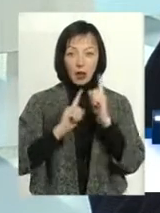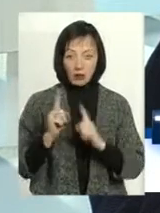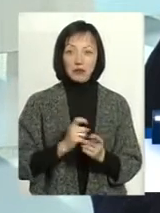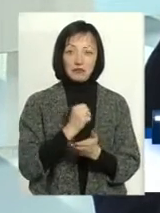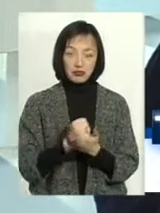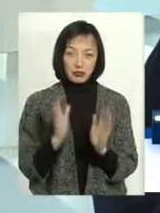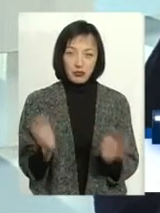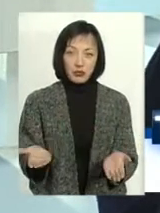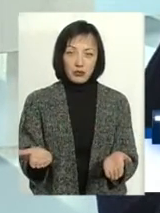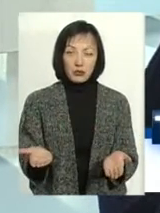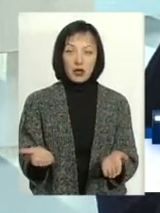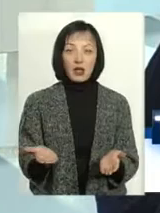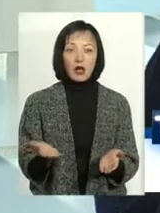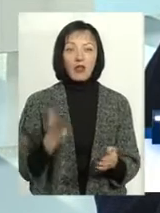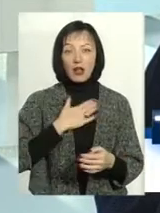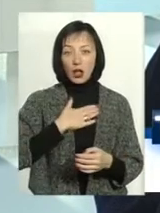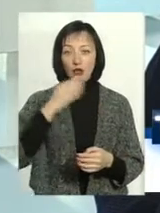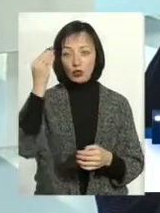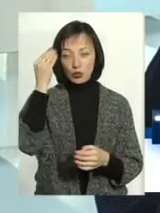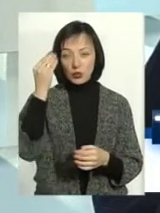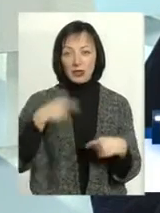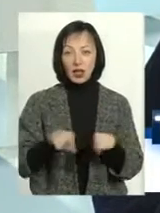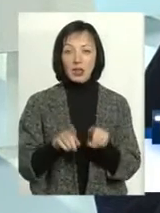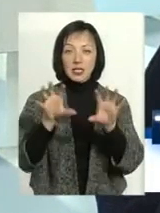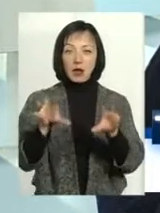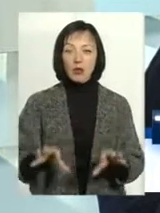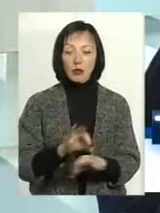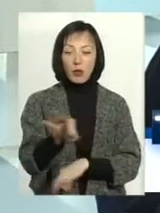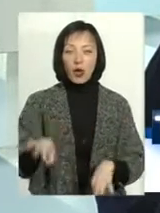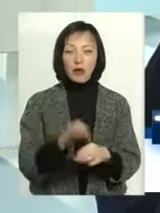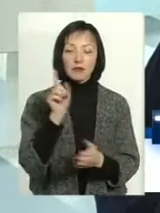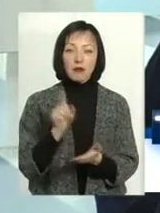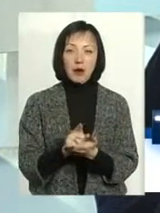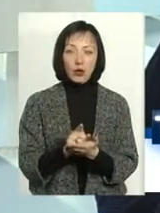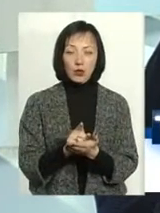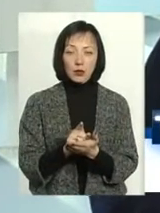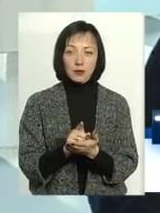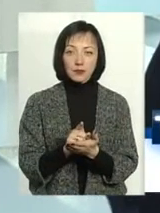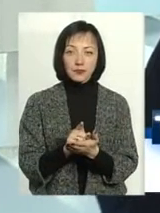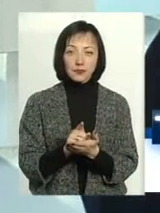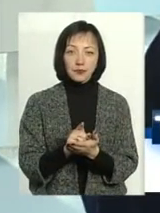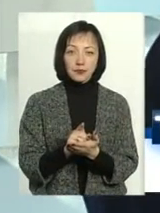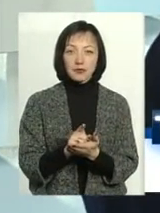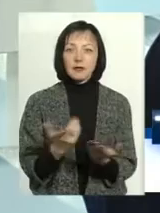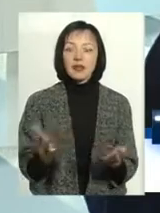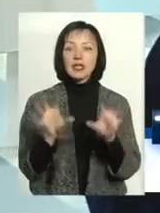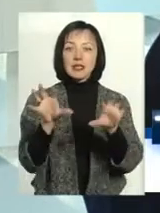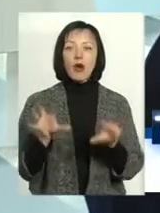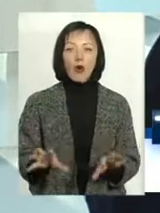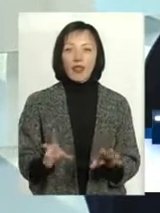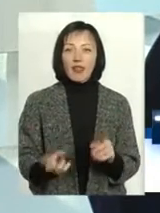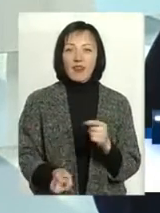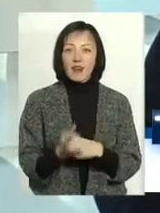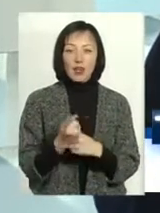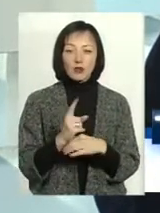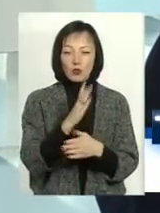прийме. Тому і на нашу думку, такі законопроекти, вони мають, закон він не родиться з нічого.